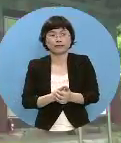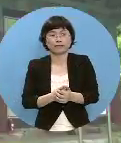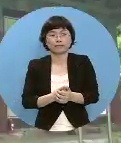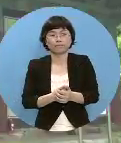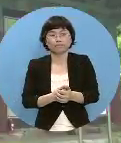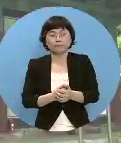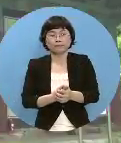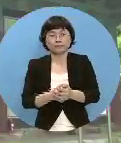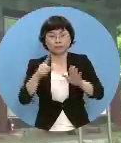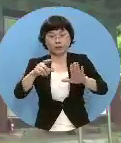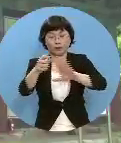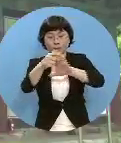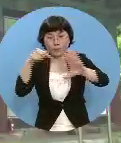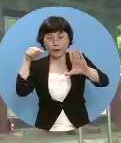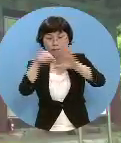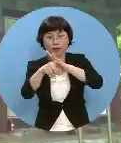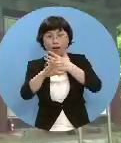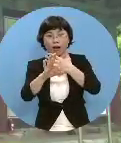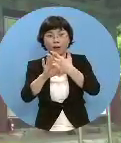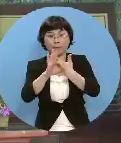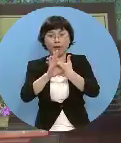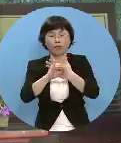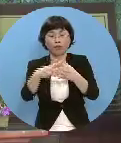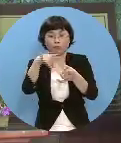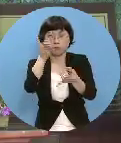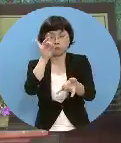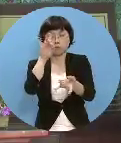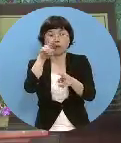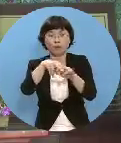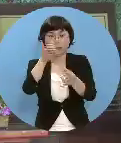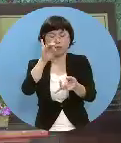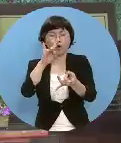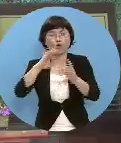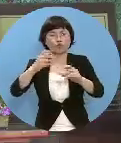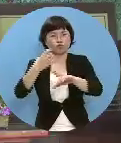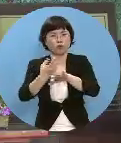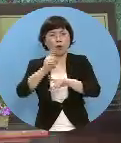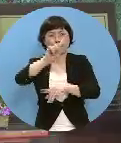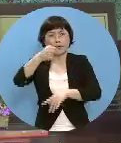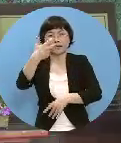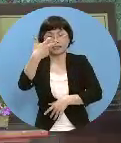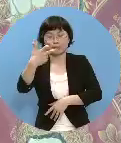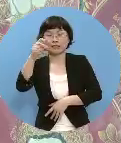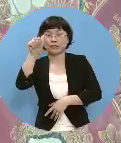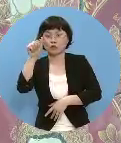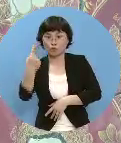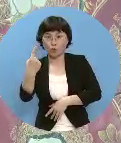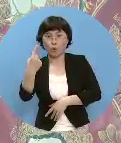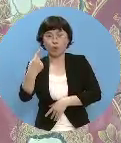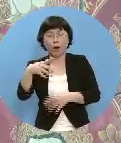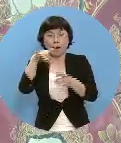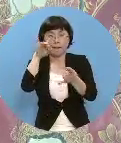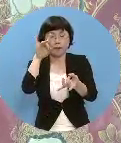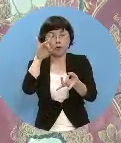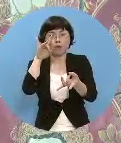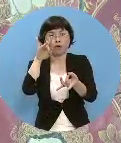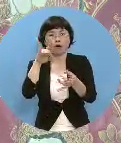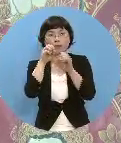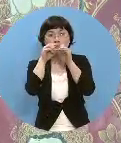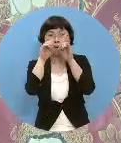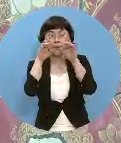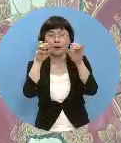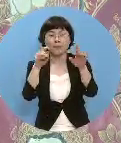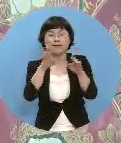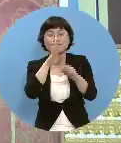대적광전에 있는 철조 비로자나불 좌상은 국보 제117호로 부처가 설법한 진리가